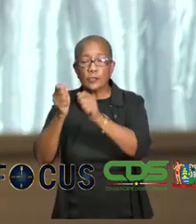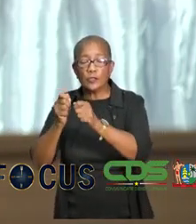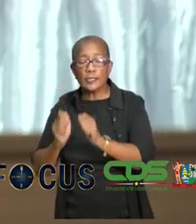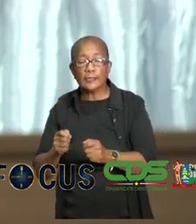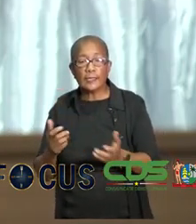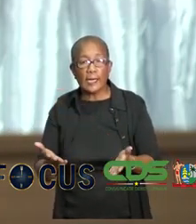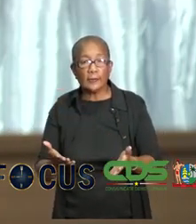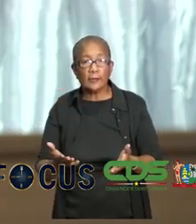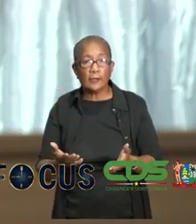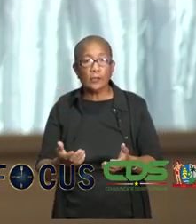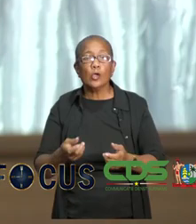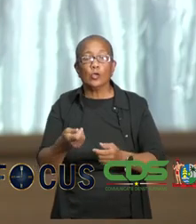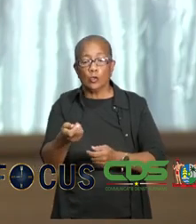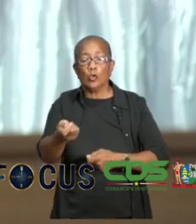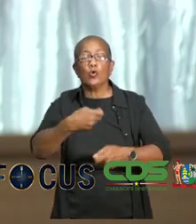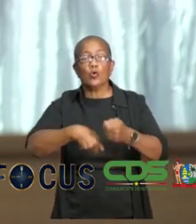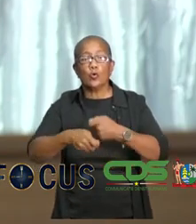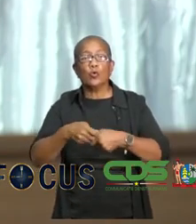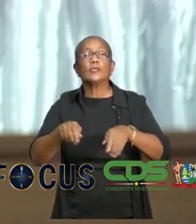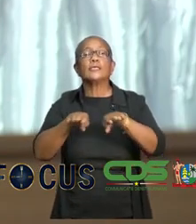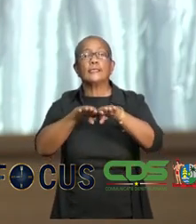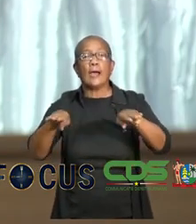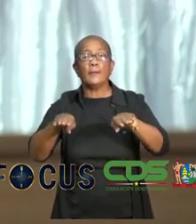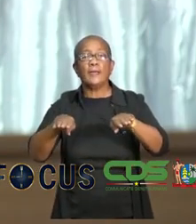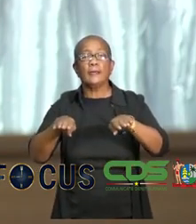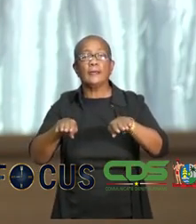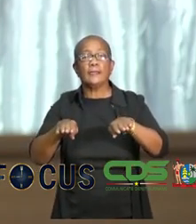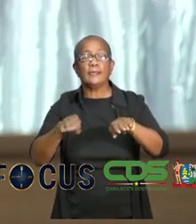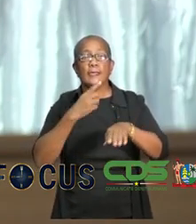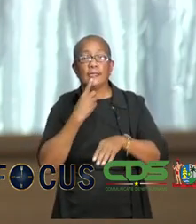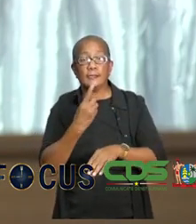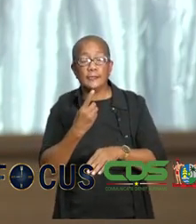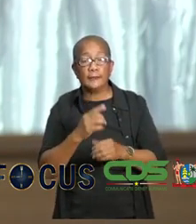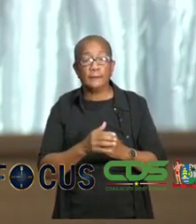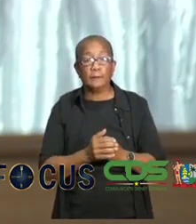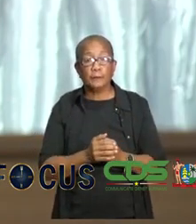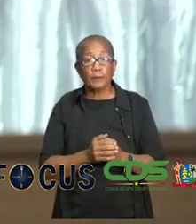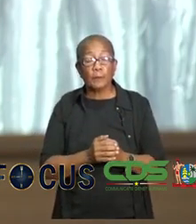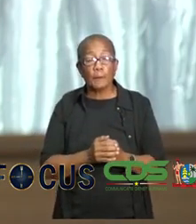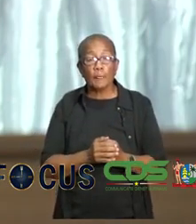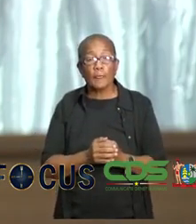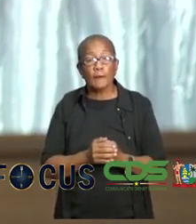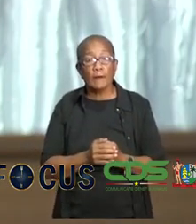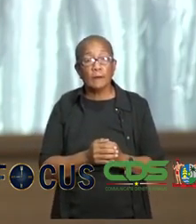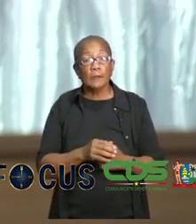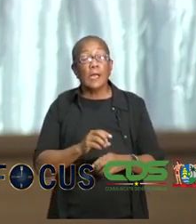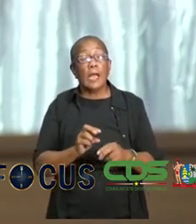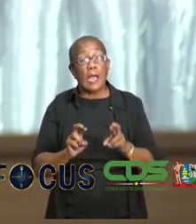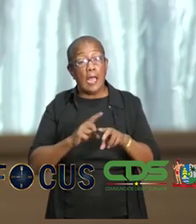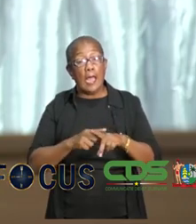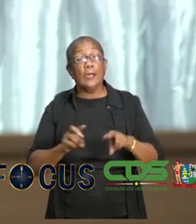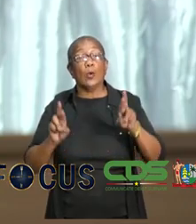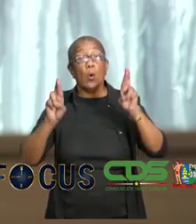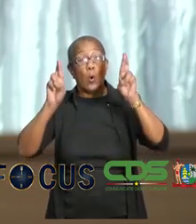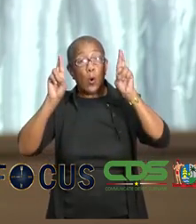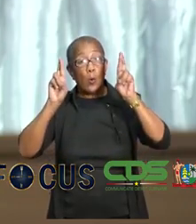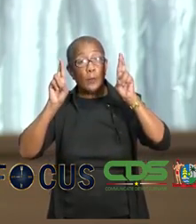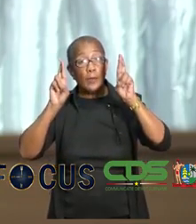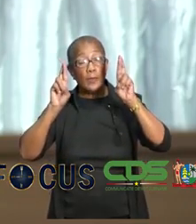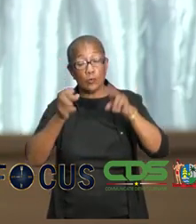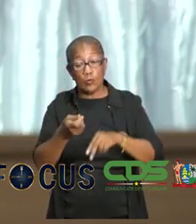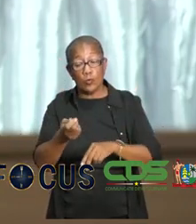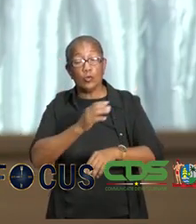daarvan, de koers stabiliseert. Ja, dus, en hopelijk gaat die ook een beetje naar